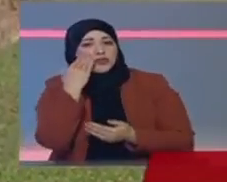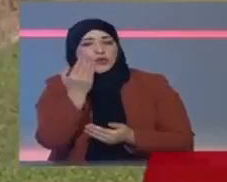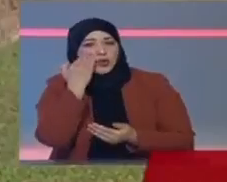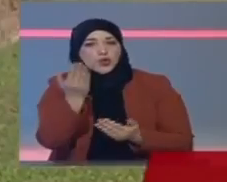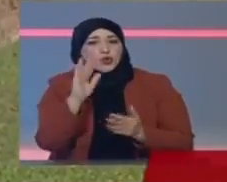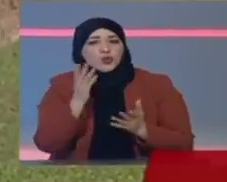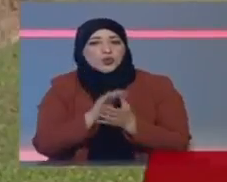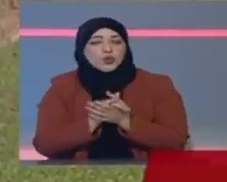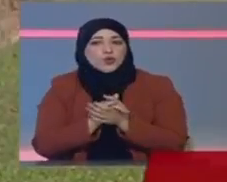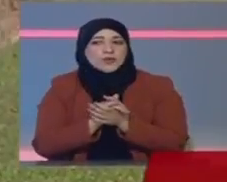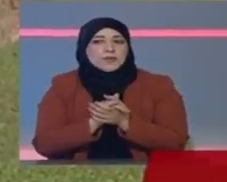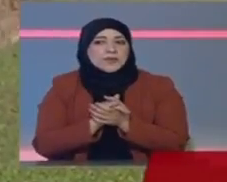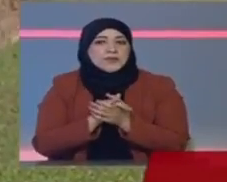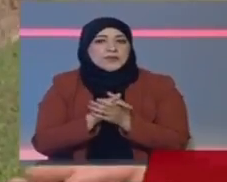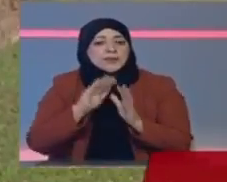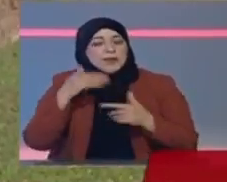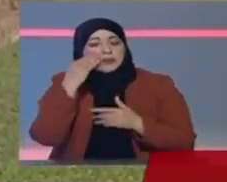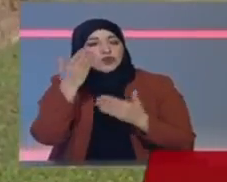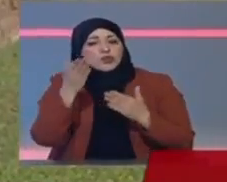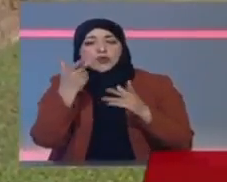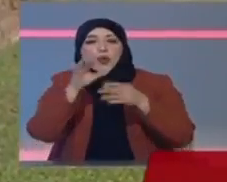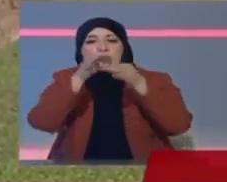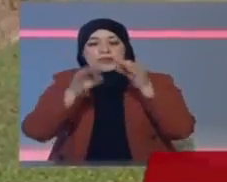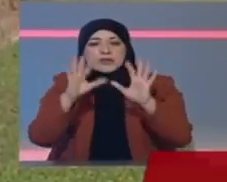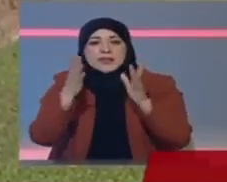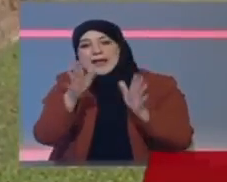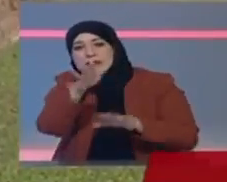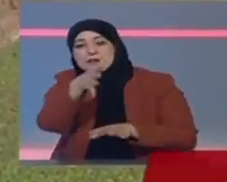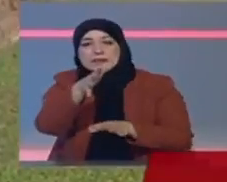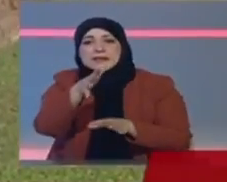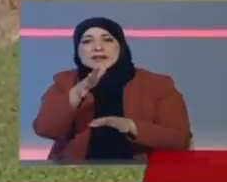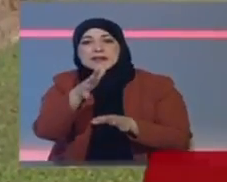انها الدوله اذا كان حسب تقرير يمكن